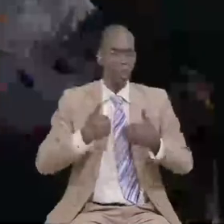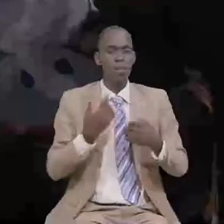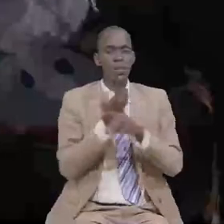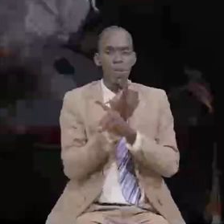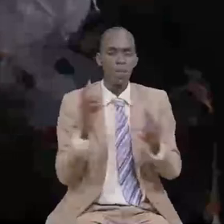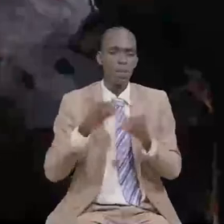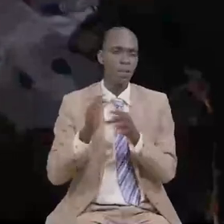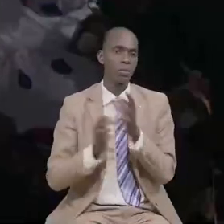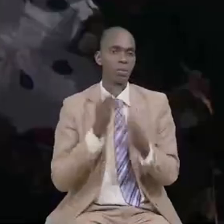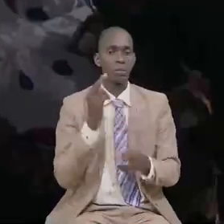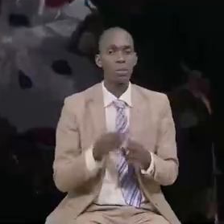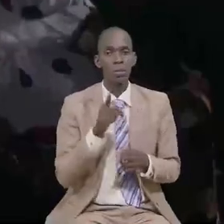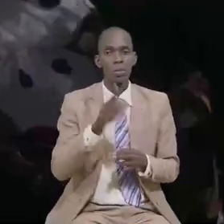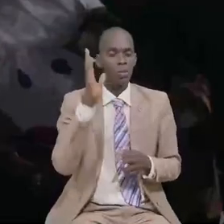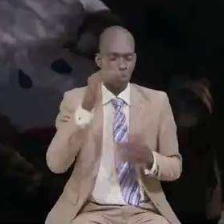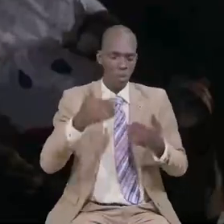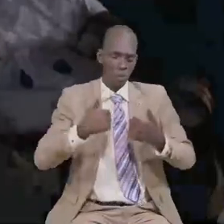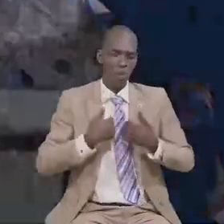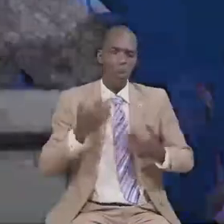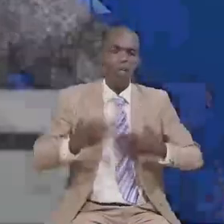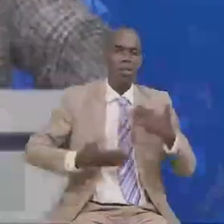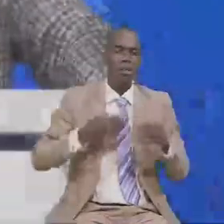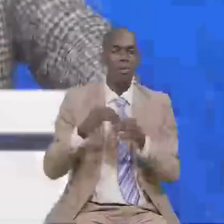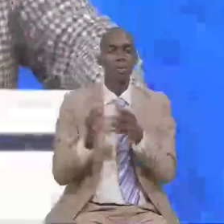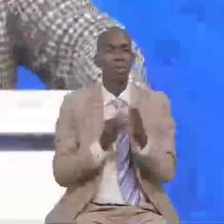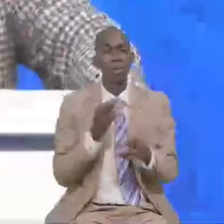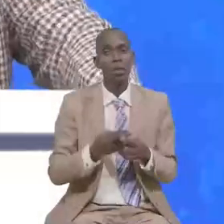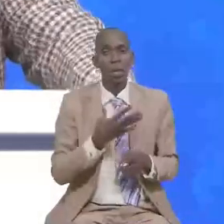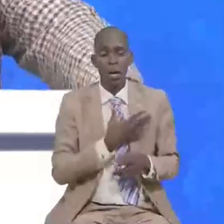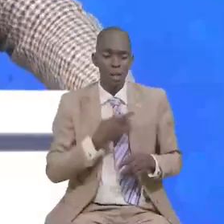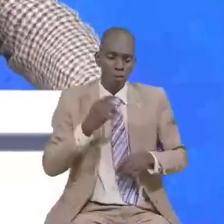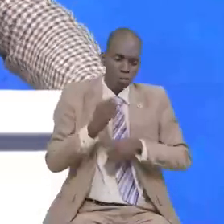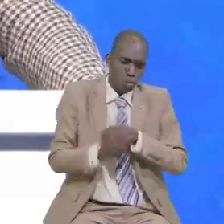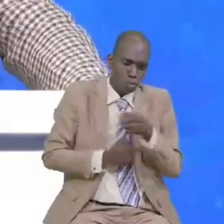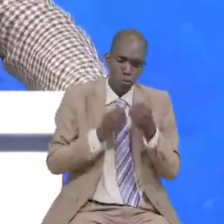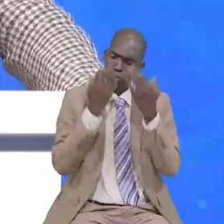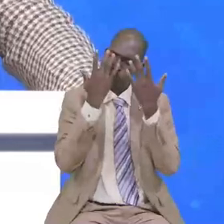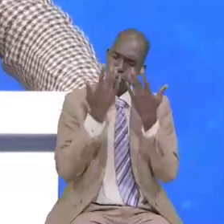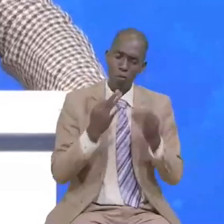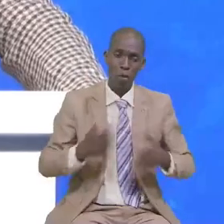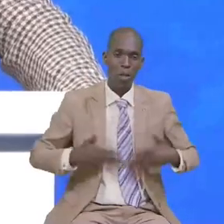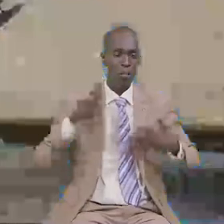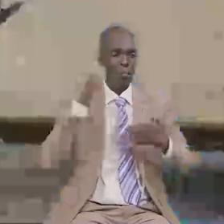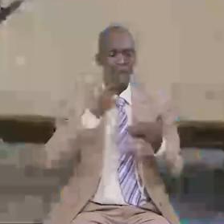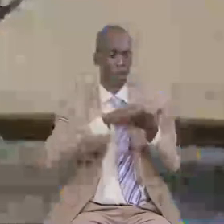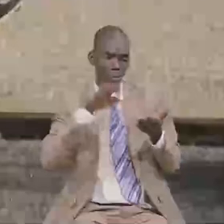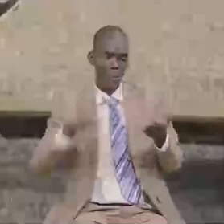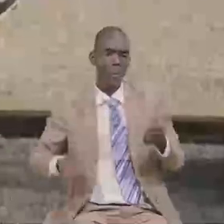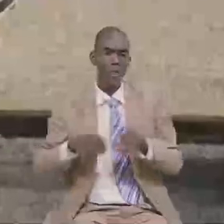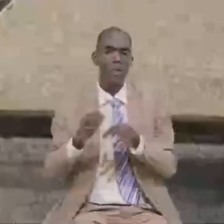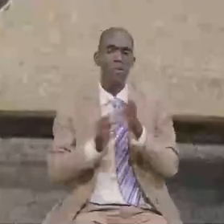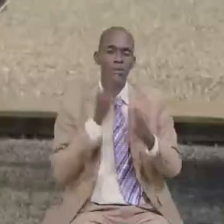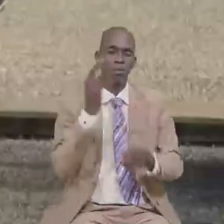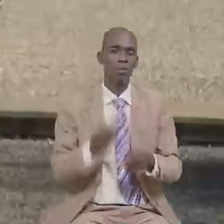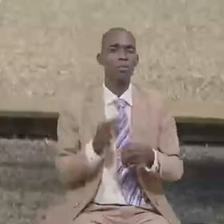délivrance. Tu auras la joie et la souffrance de ta vie, l'angoisse de ta vie. Tout cela sera